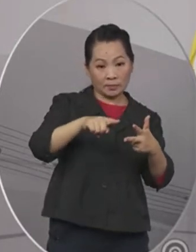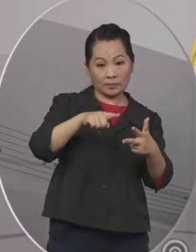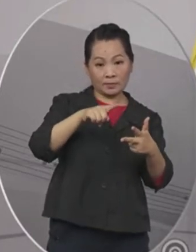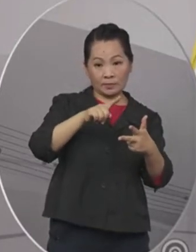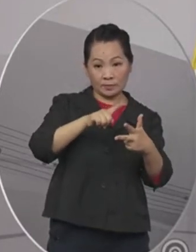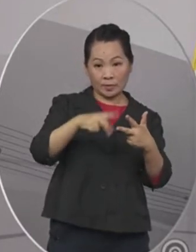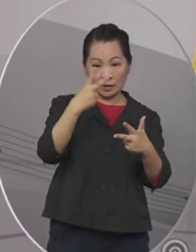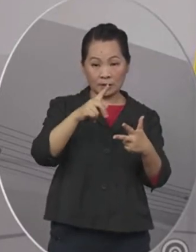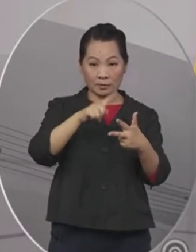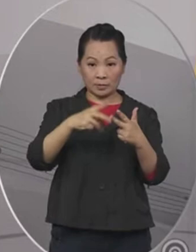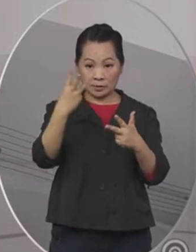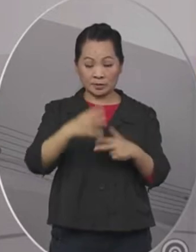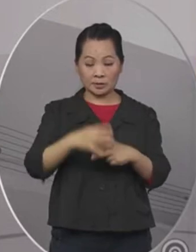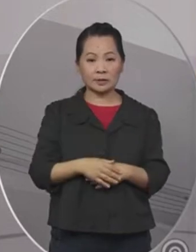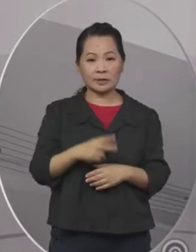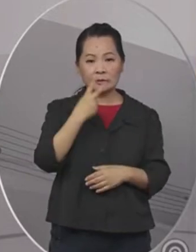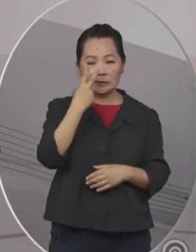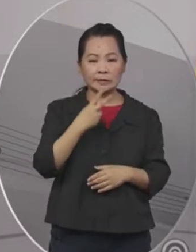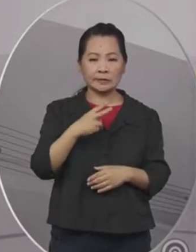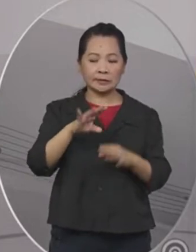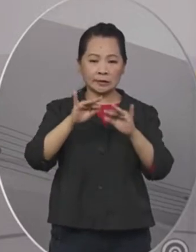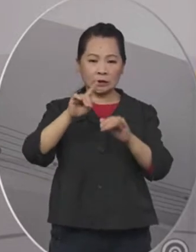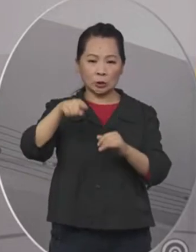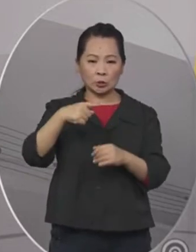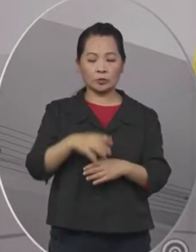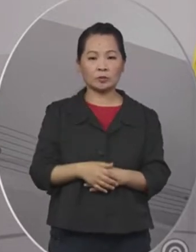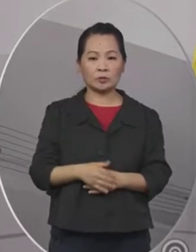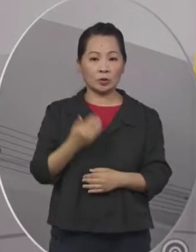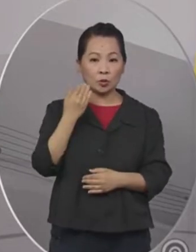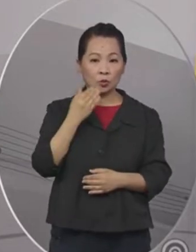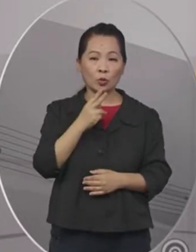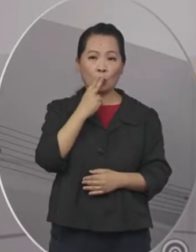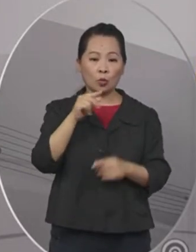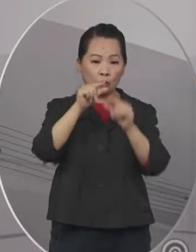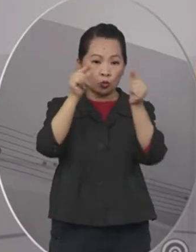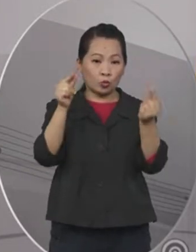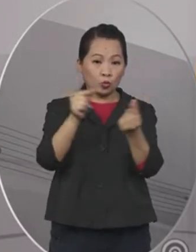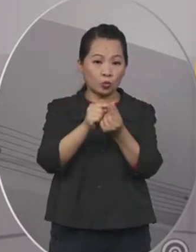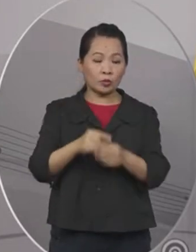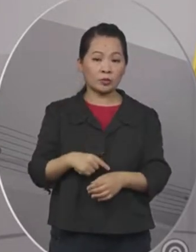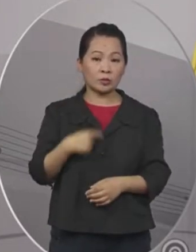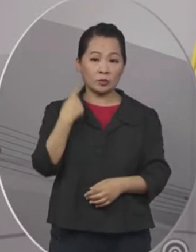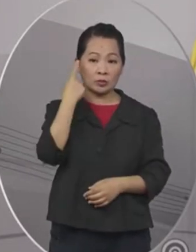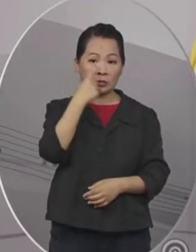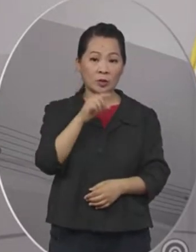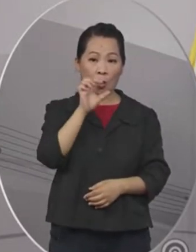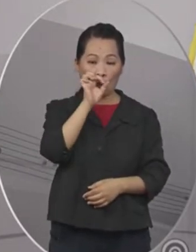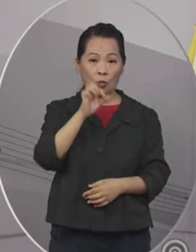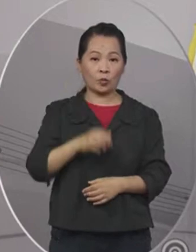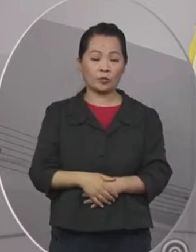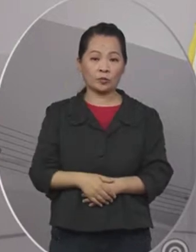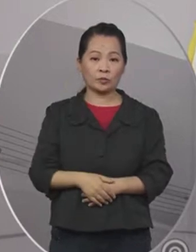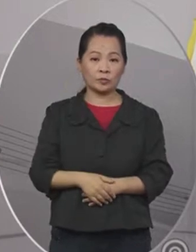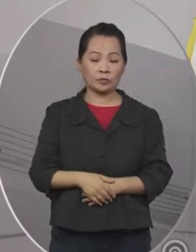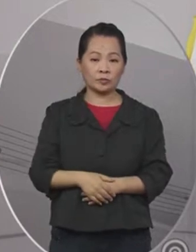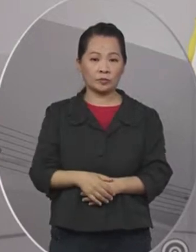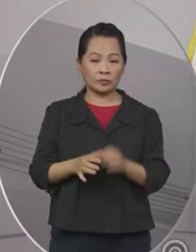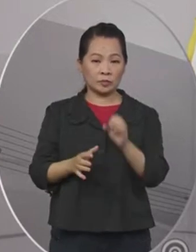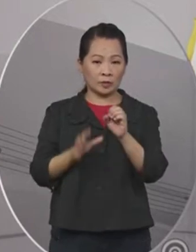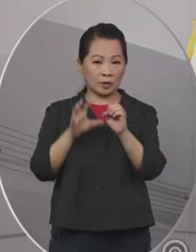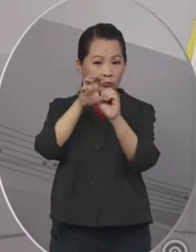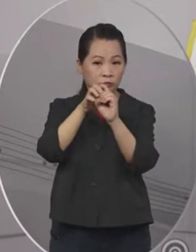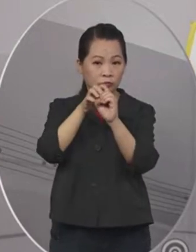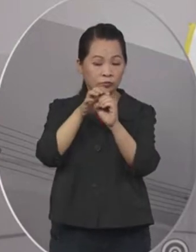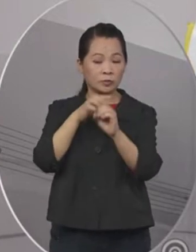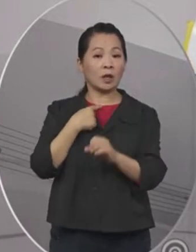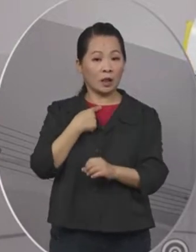醇、香精以及尼古丁。要吐烟圈的话呢，嘴巴要呕，然后把牙齿包住，然后用